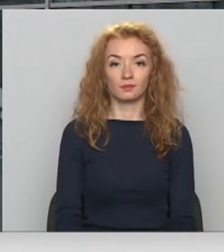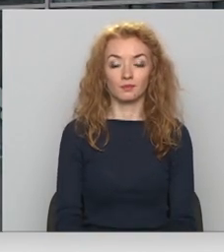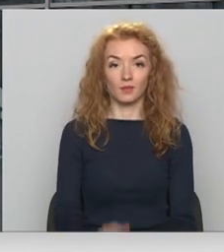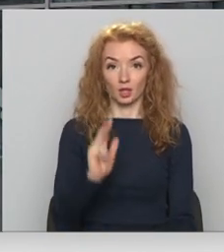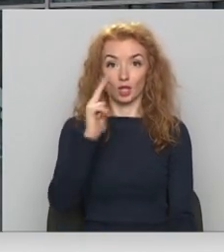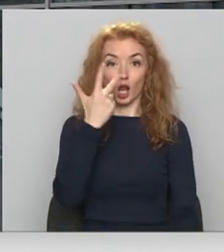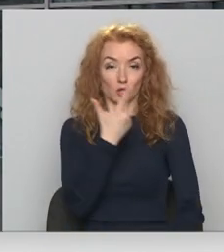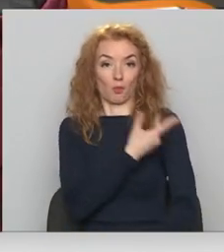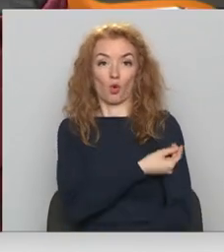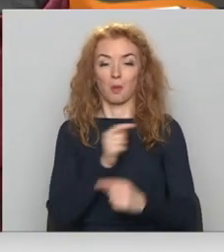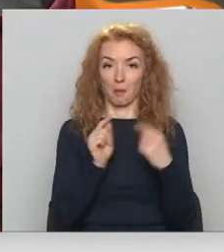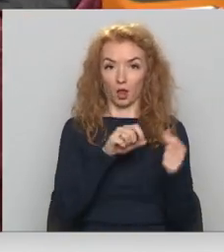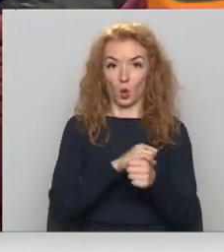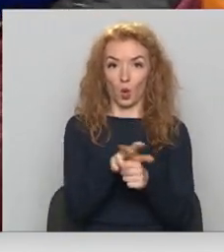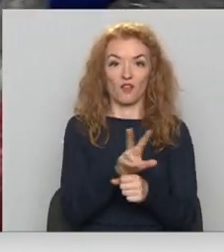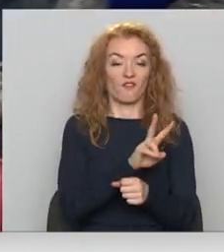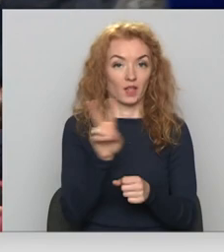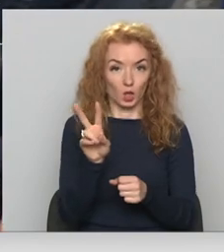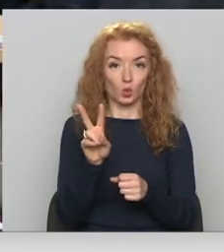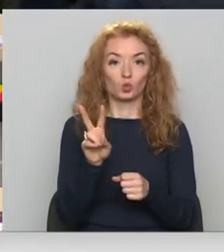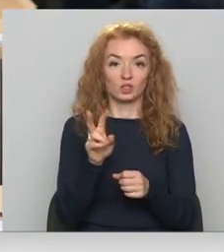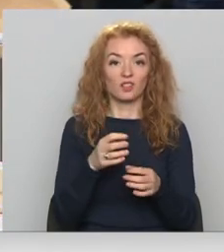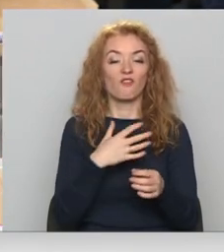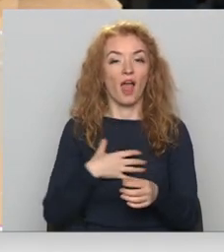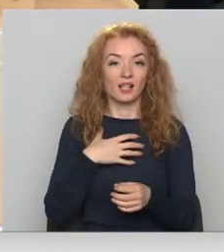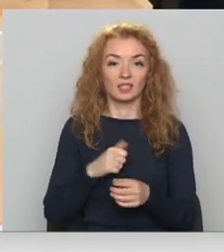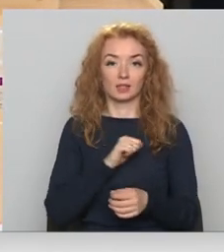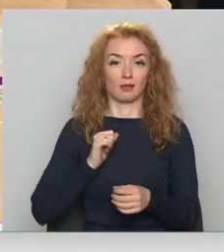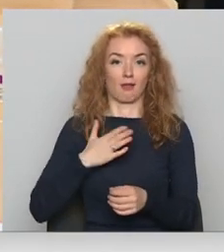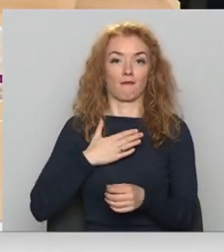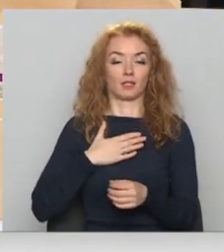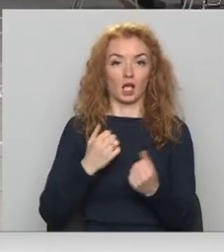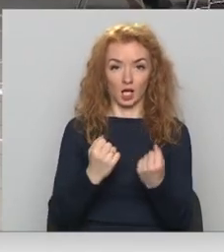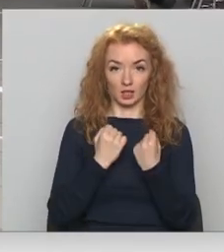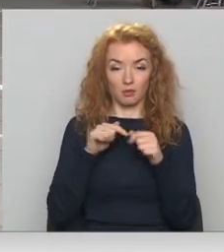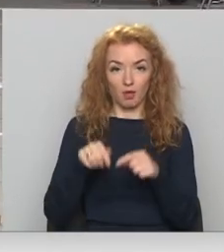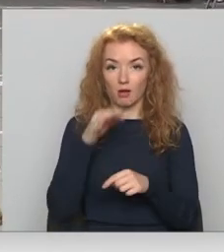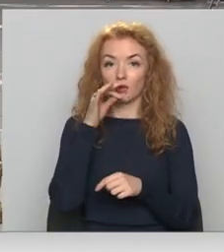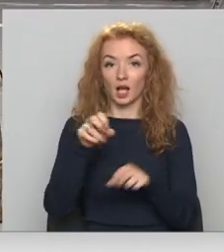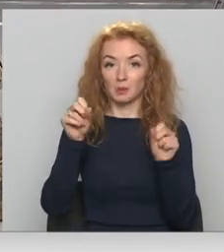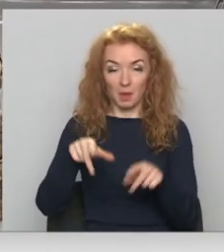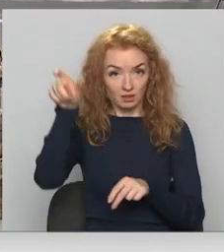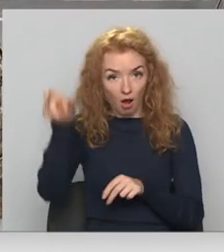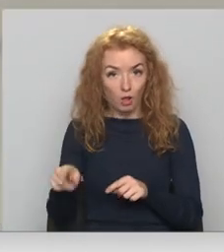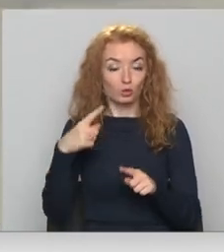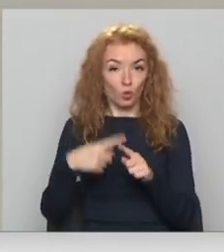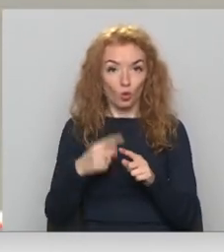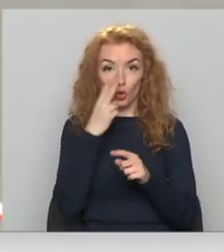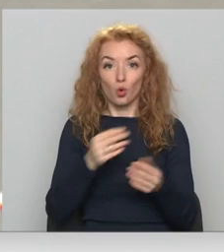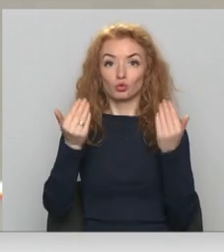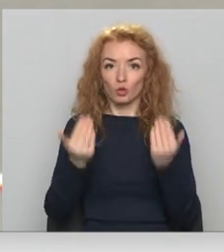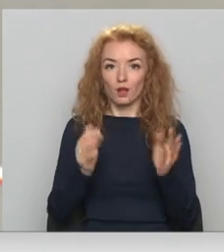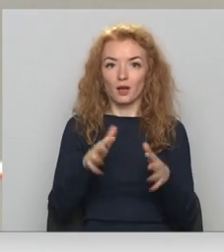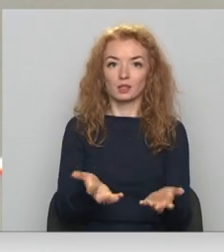Trešā pote pret COVID-19 galvenokārt vajadzīgas sevis aizsardzībai skaidro speciālisti. Un no šodienas to var